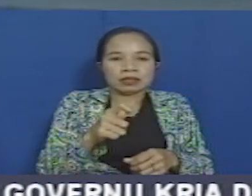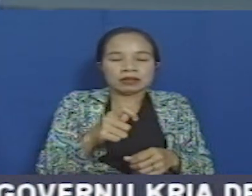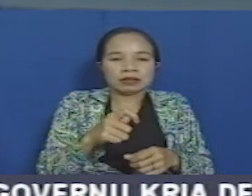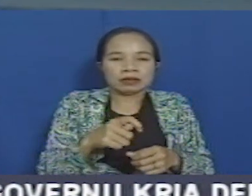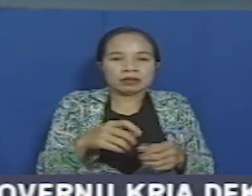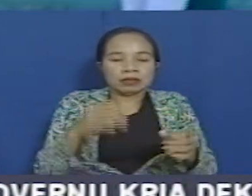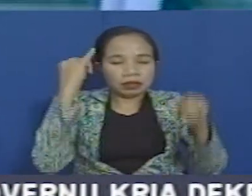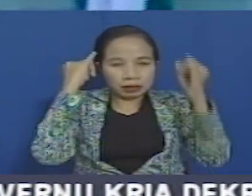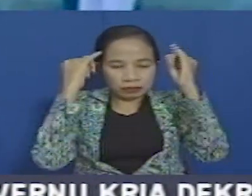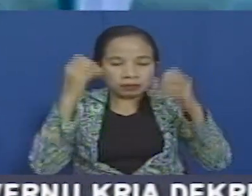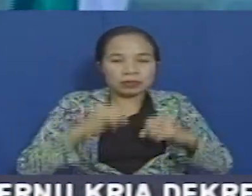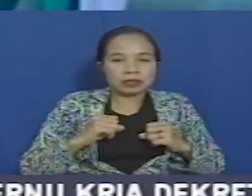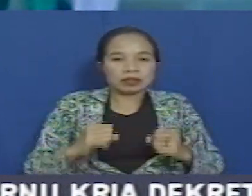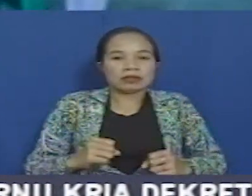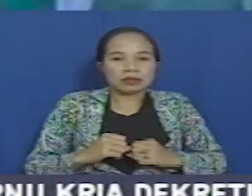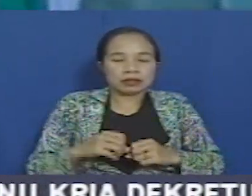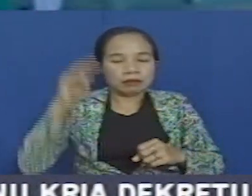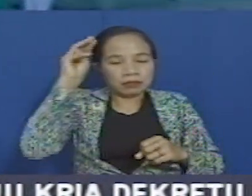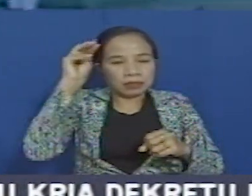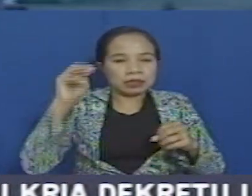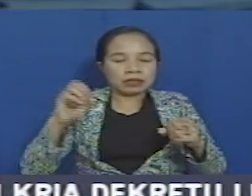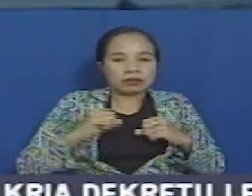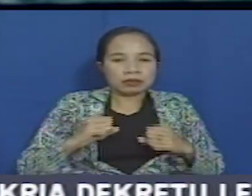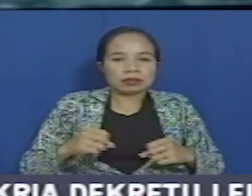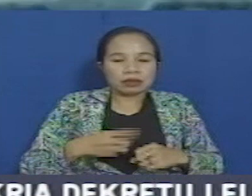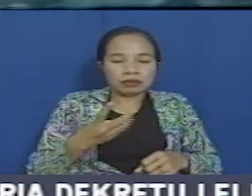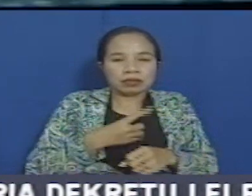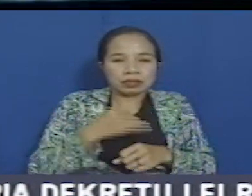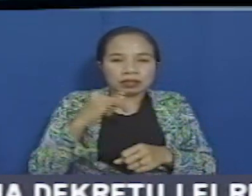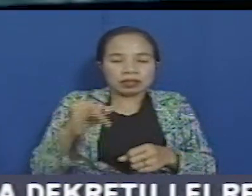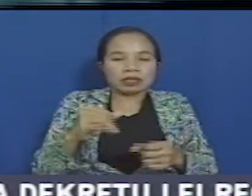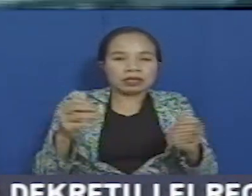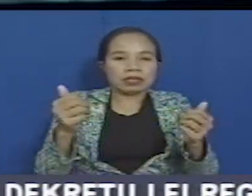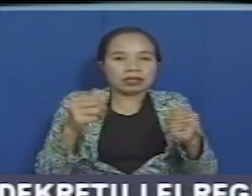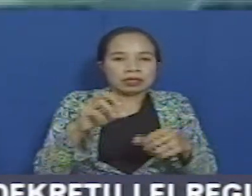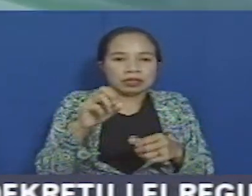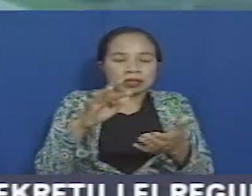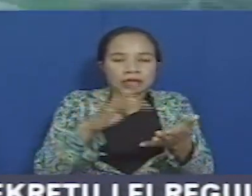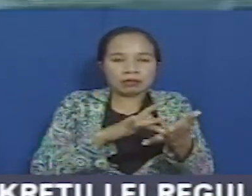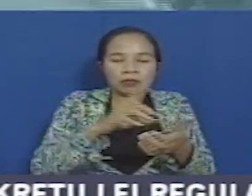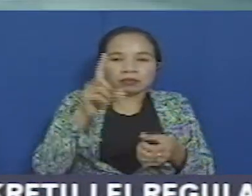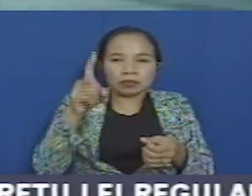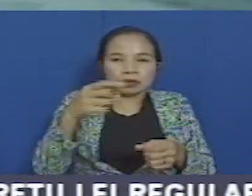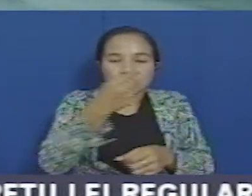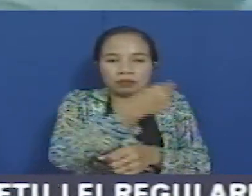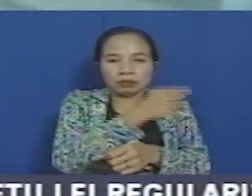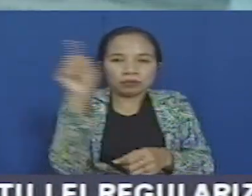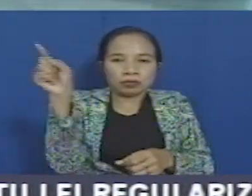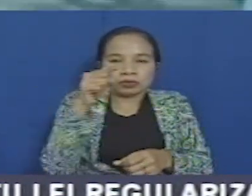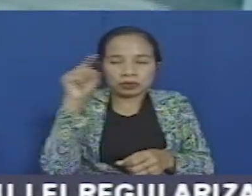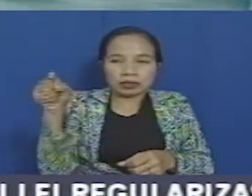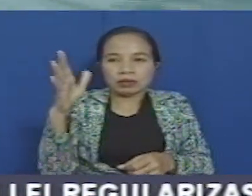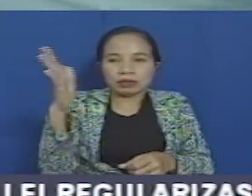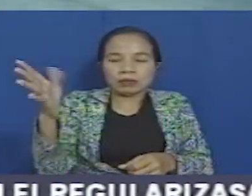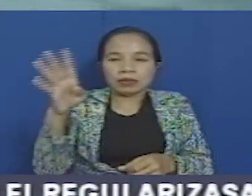sistema informação saúde e ha ministério saúde dili cumulativo 12.1% limanulu